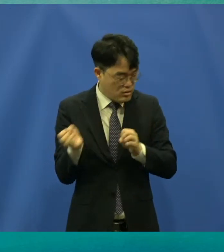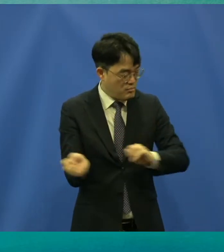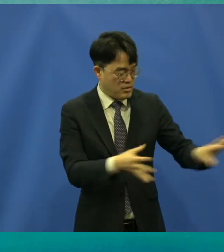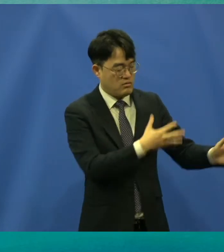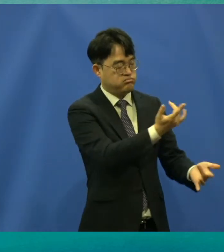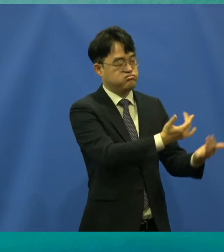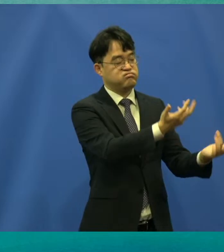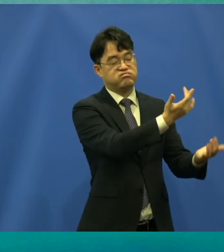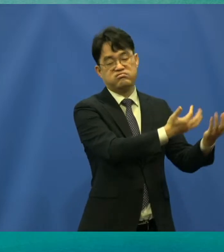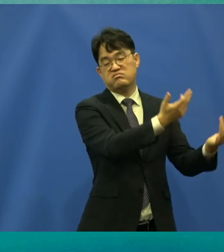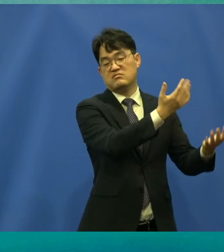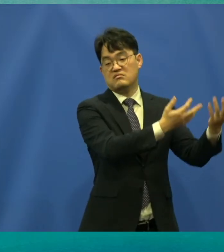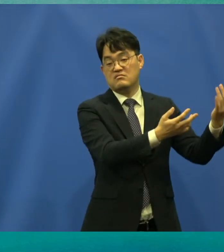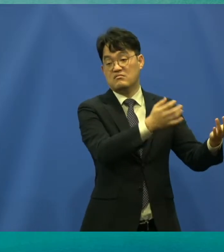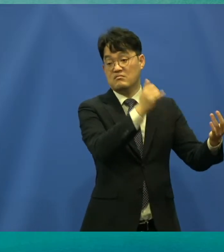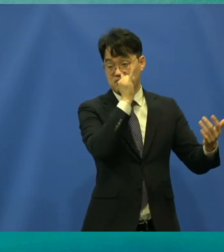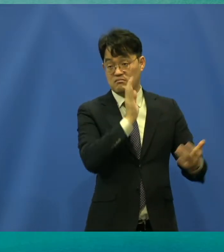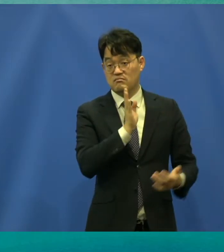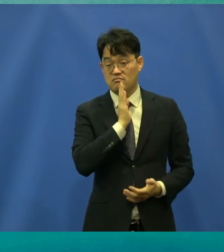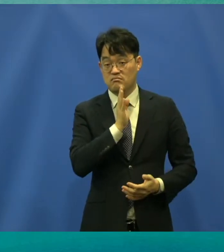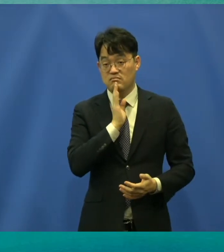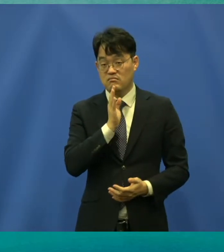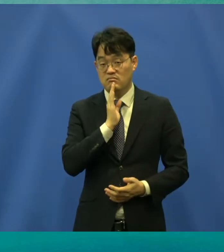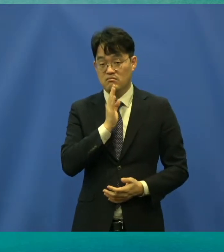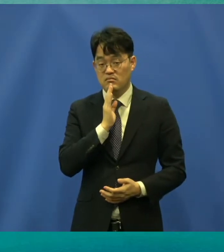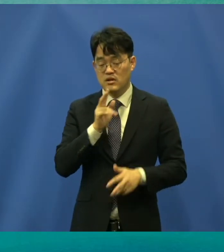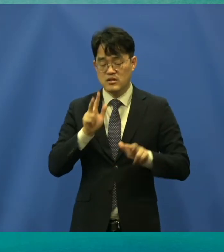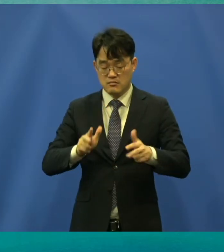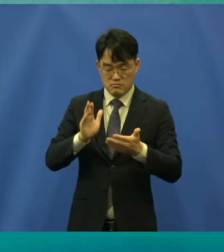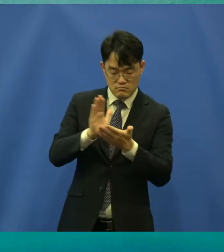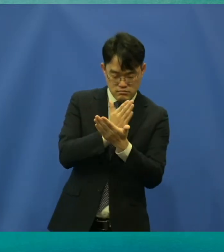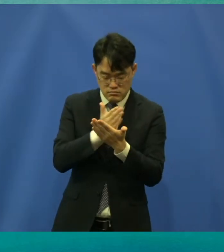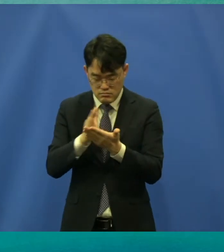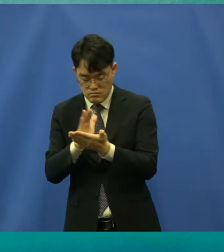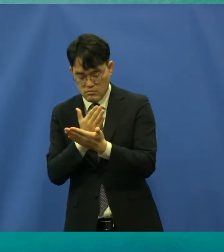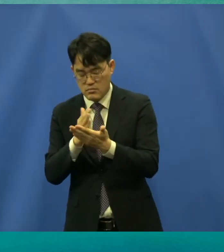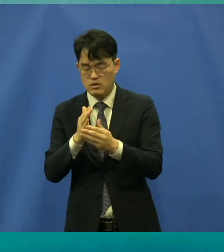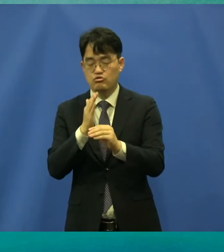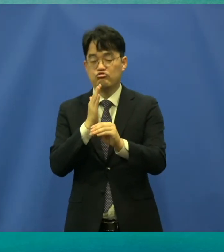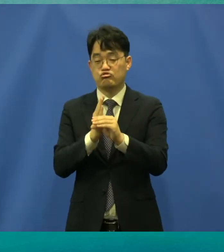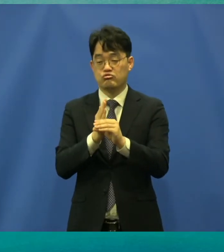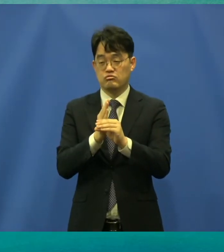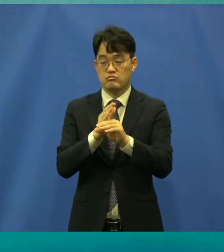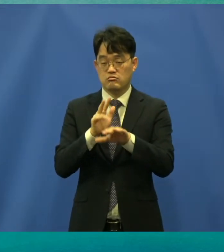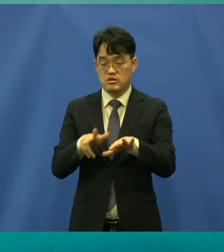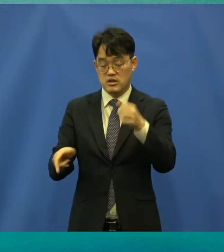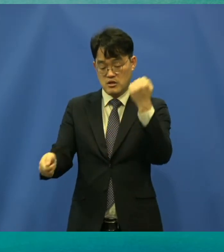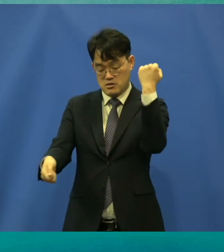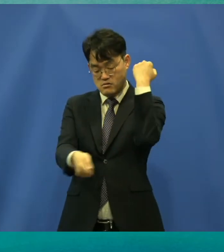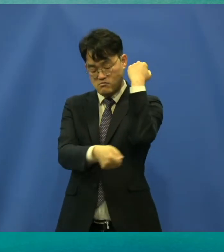거예요. 때 거두어 드려야 될 때 거둬야 되는 거예요. 지금 니느웨가 그래. 니느웨를 거두어 드려야 돼요.